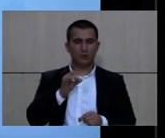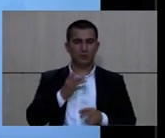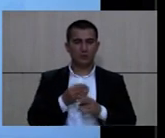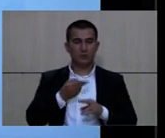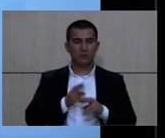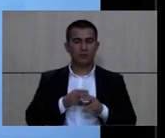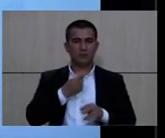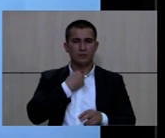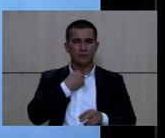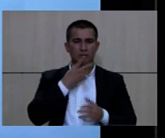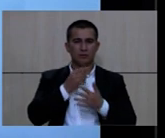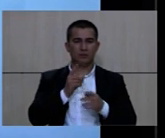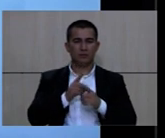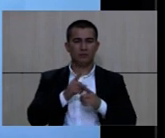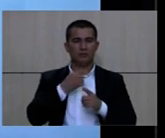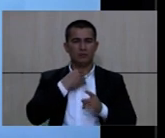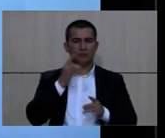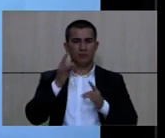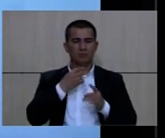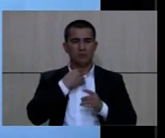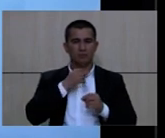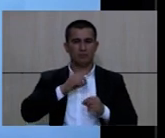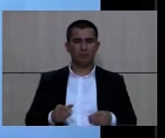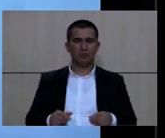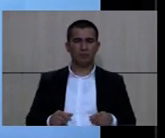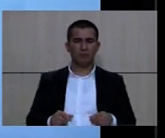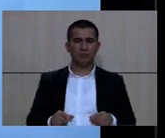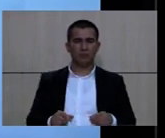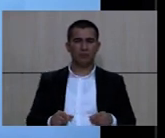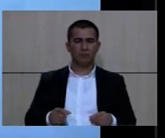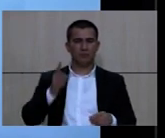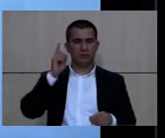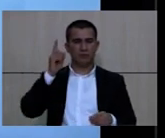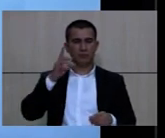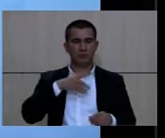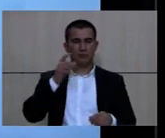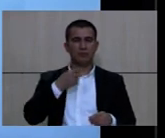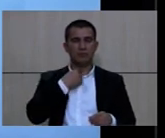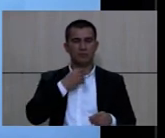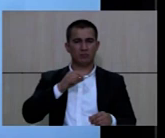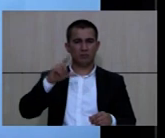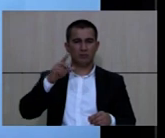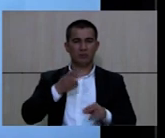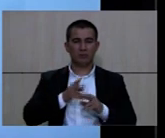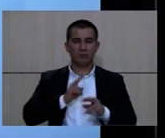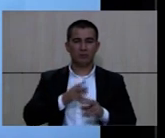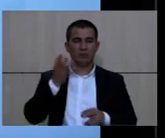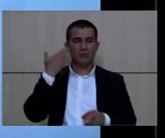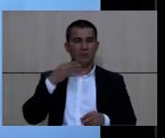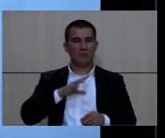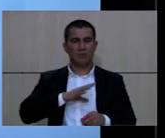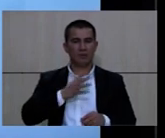shunday tovushni yo'naltirib beradigan asbobdir. Qadimda tovushni kuchaytirib beruvchi apparatlar